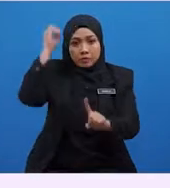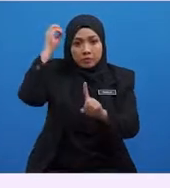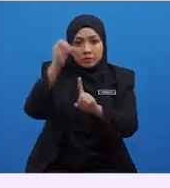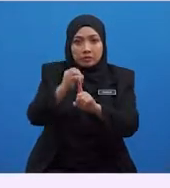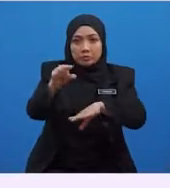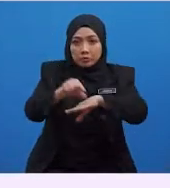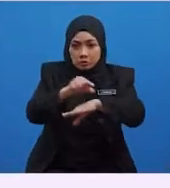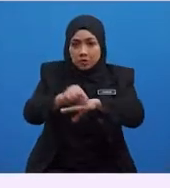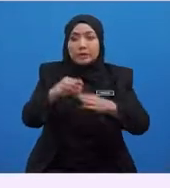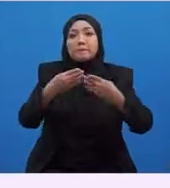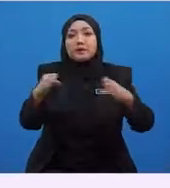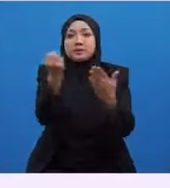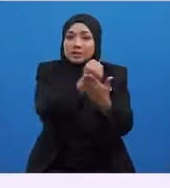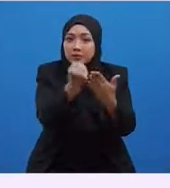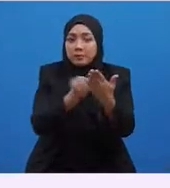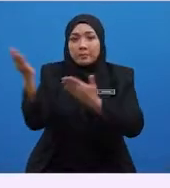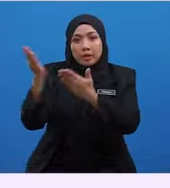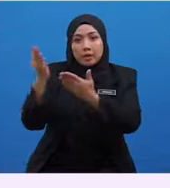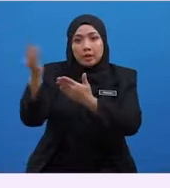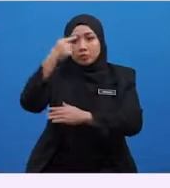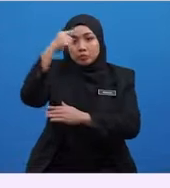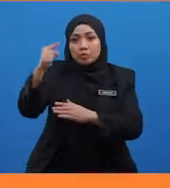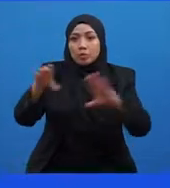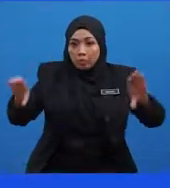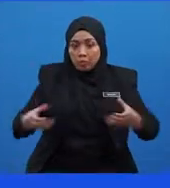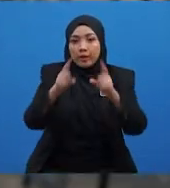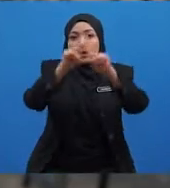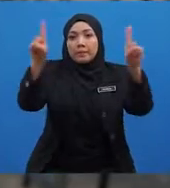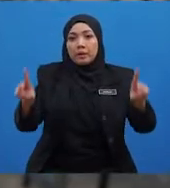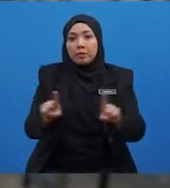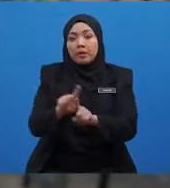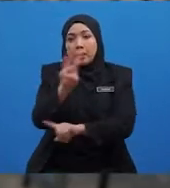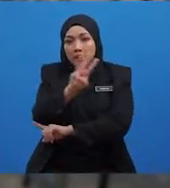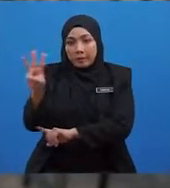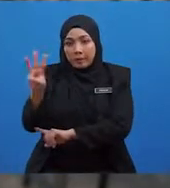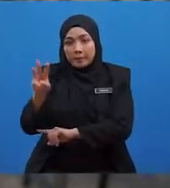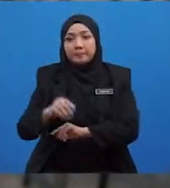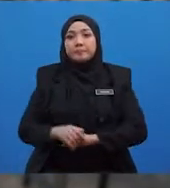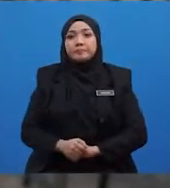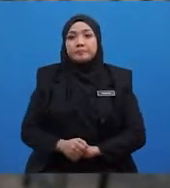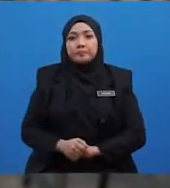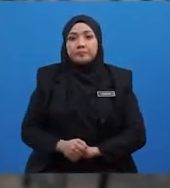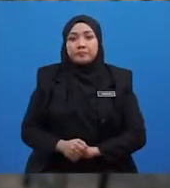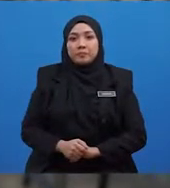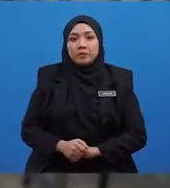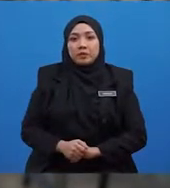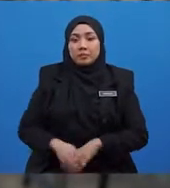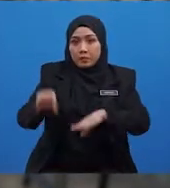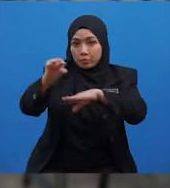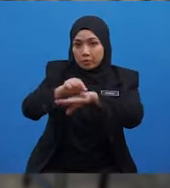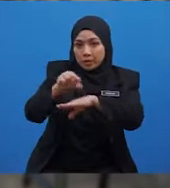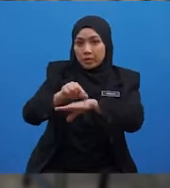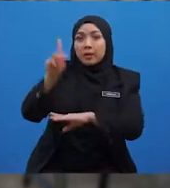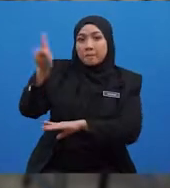pelayan untuk membina laman web yang interaktif. Dengan menggunakan bahasa penskripan PHP,